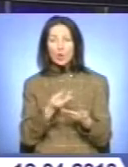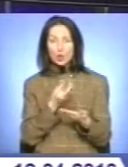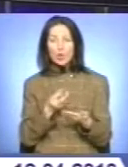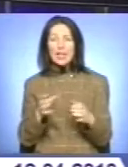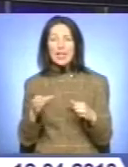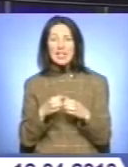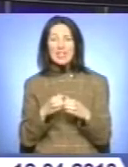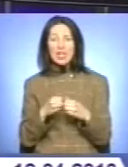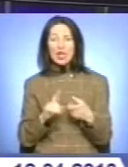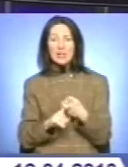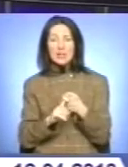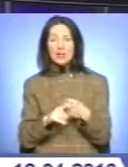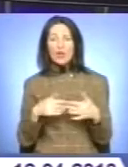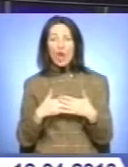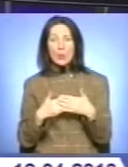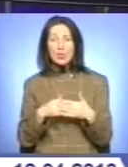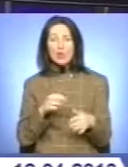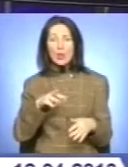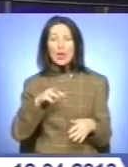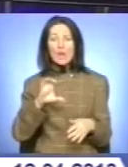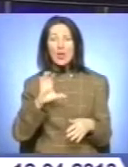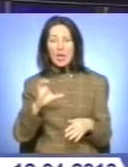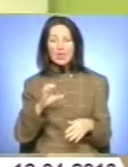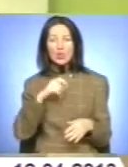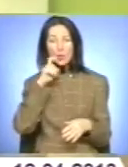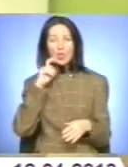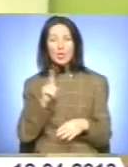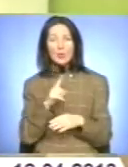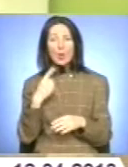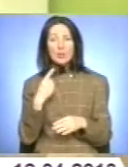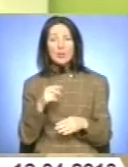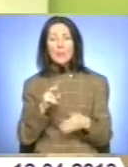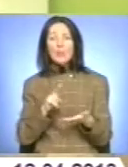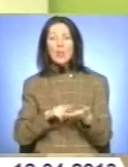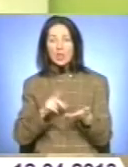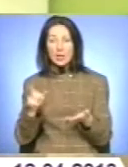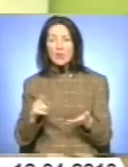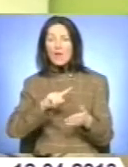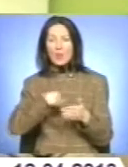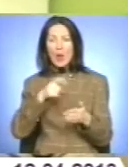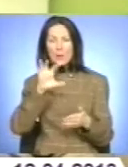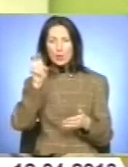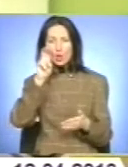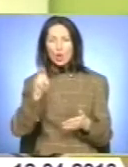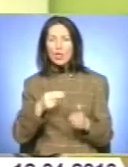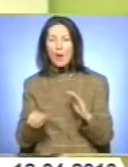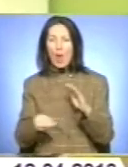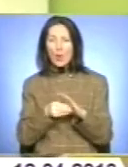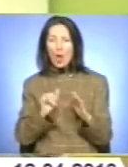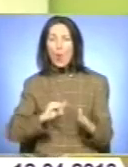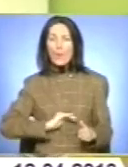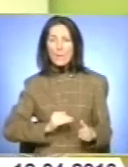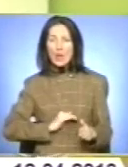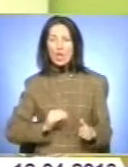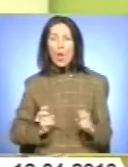громадськістю у МВС України в Тернопільській області. Податківець вимагав 500 доларів хабара у приватного підприємця, обіцяючи